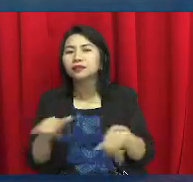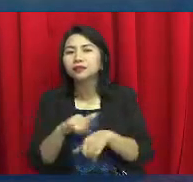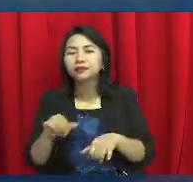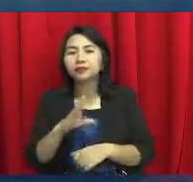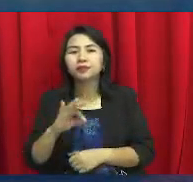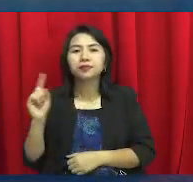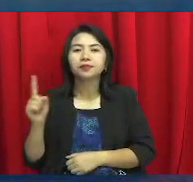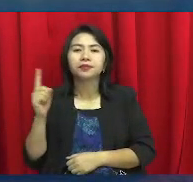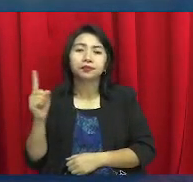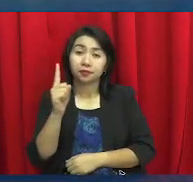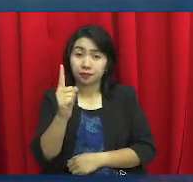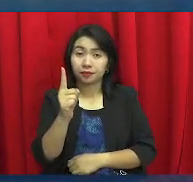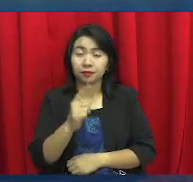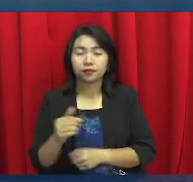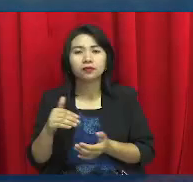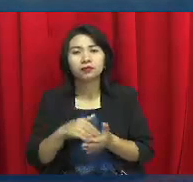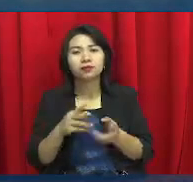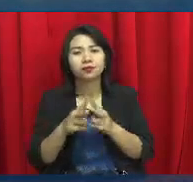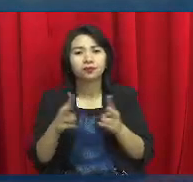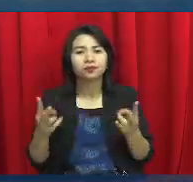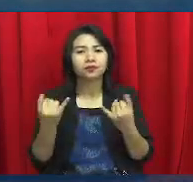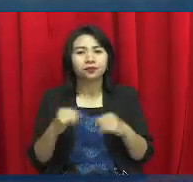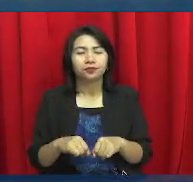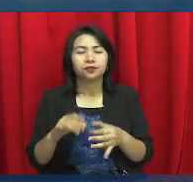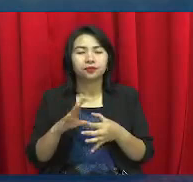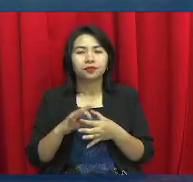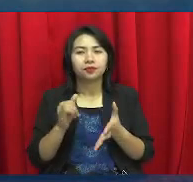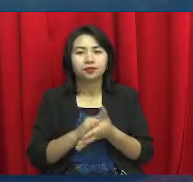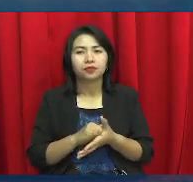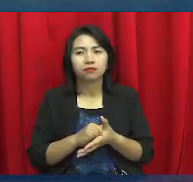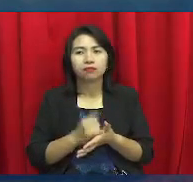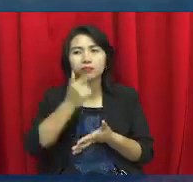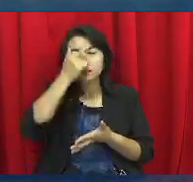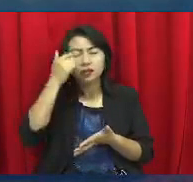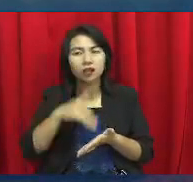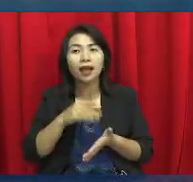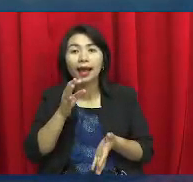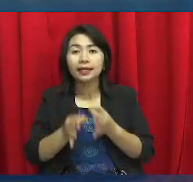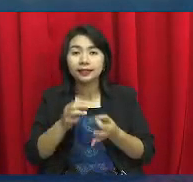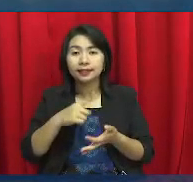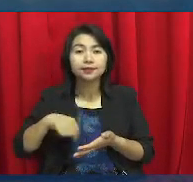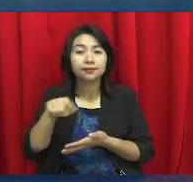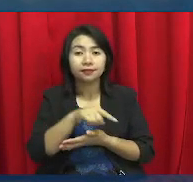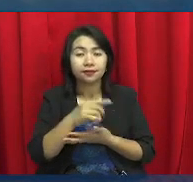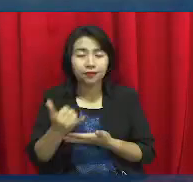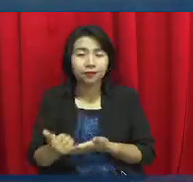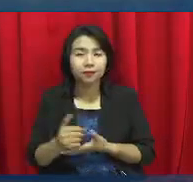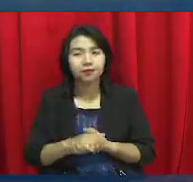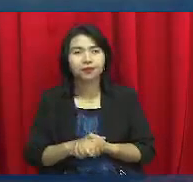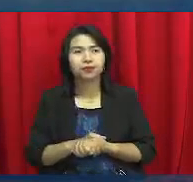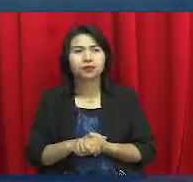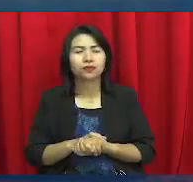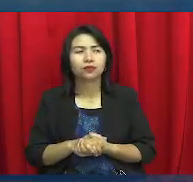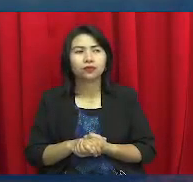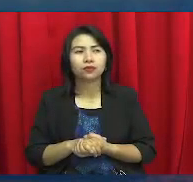see? Isa lang. Napaka-importante yan mga kapatid. It's because kung tayo po mga kapatid ay magkakaroon ng